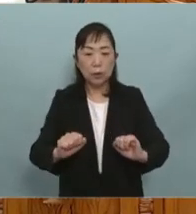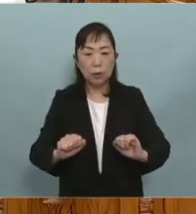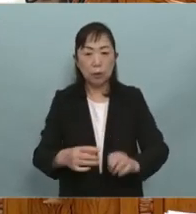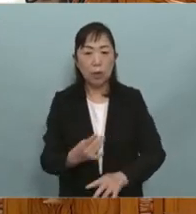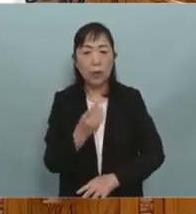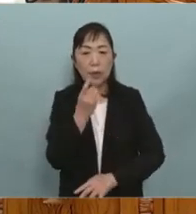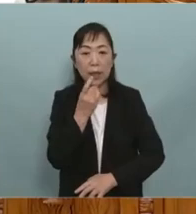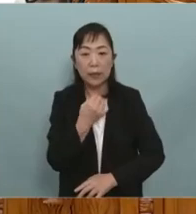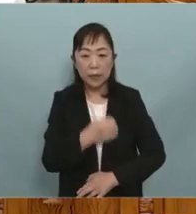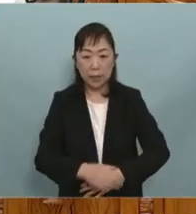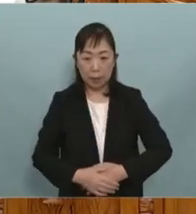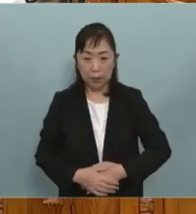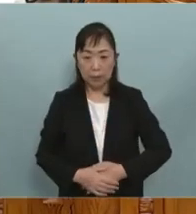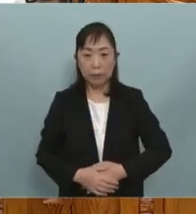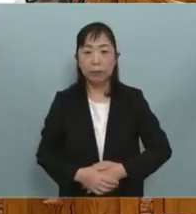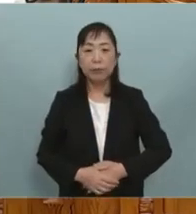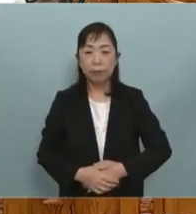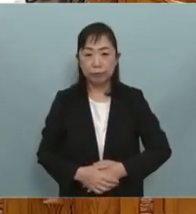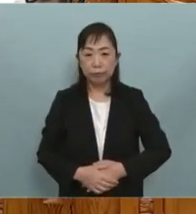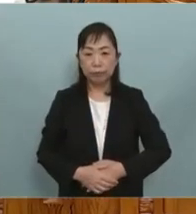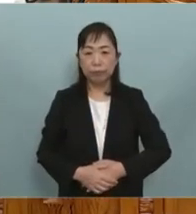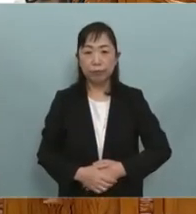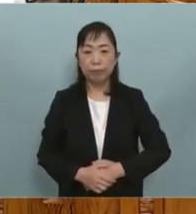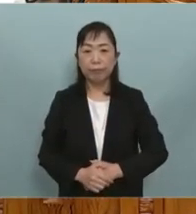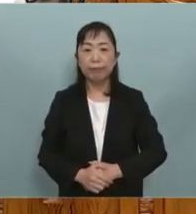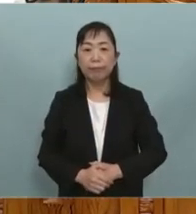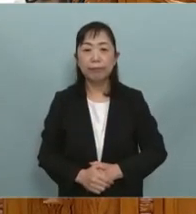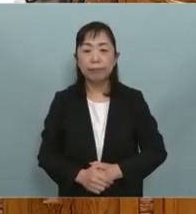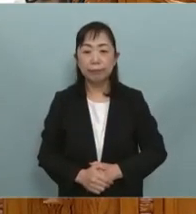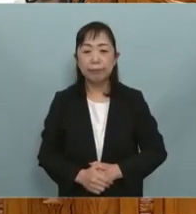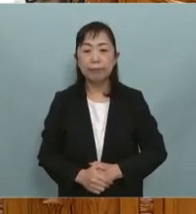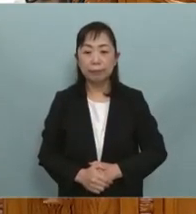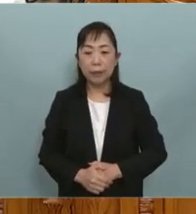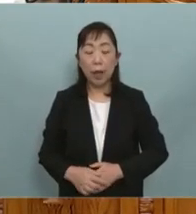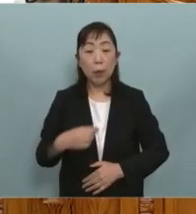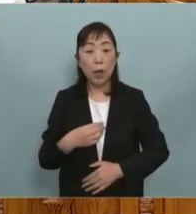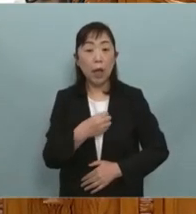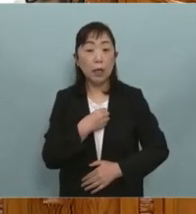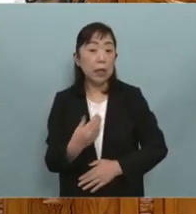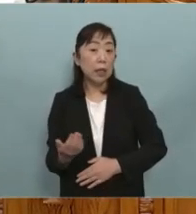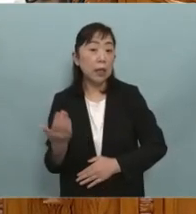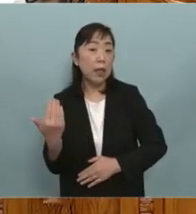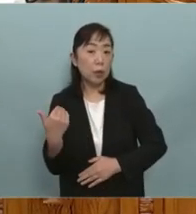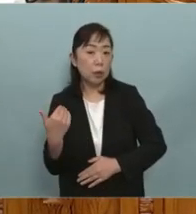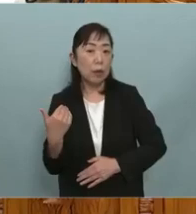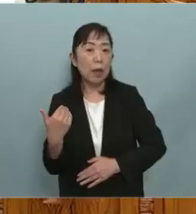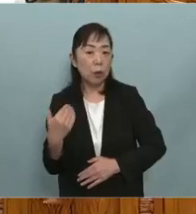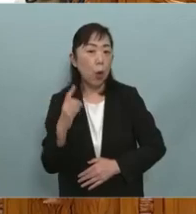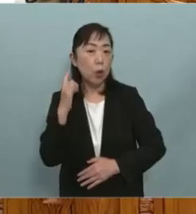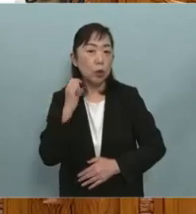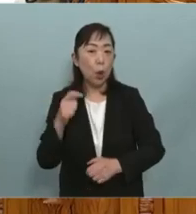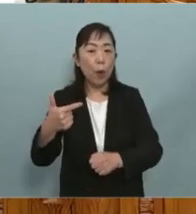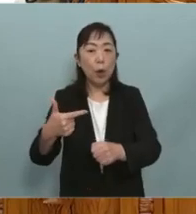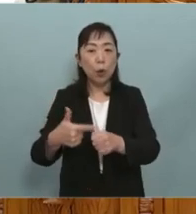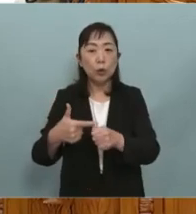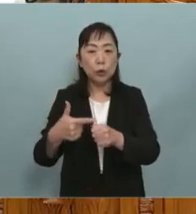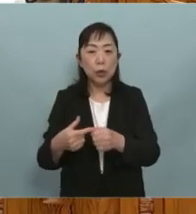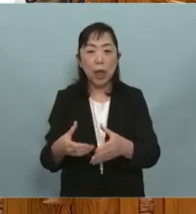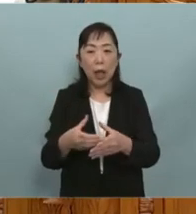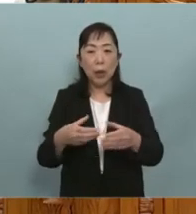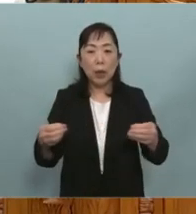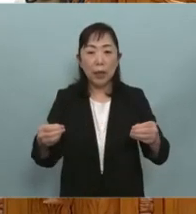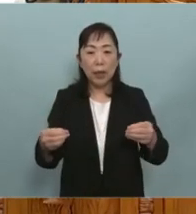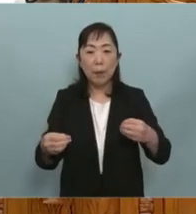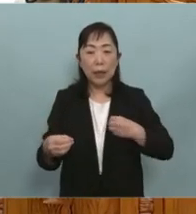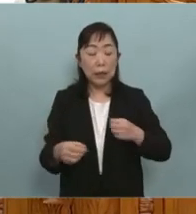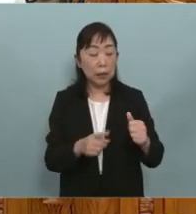期待します私はになる年前の昭和60年渡辺道大